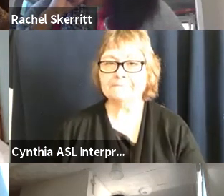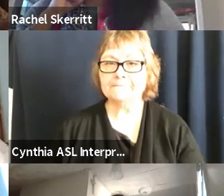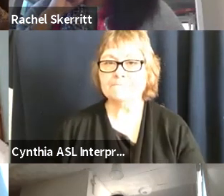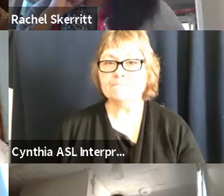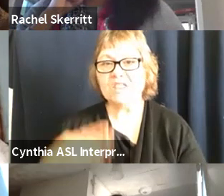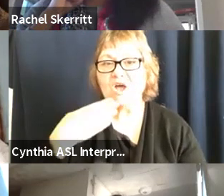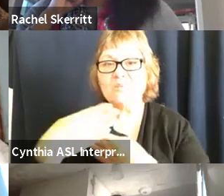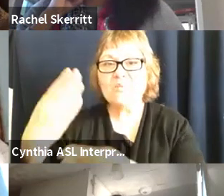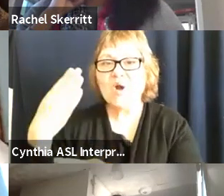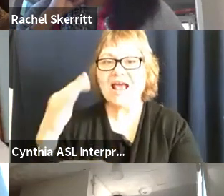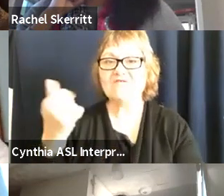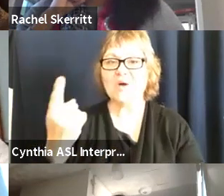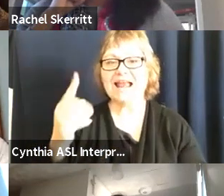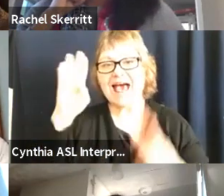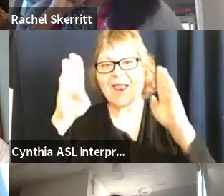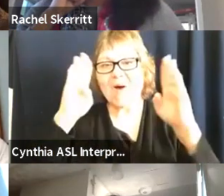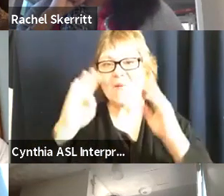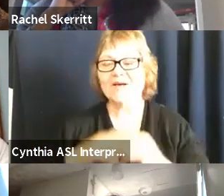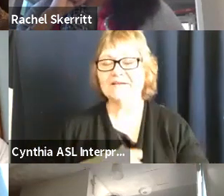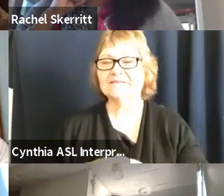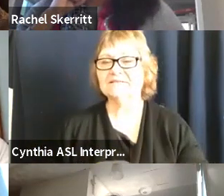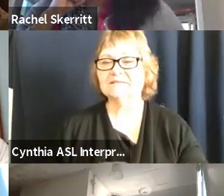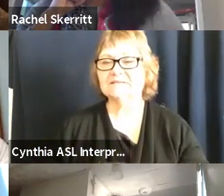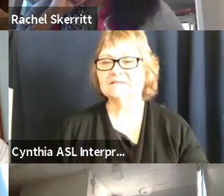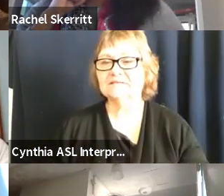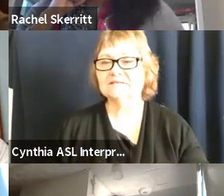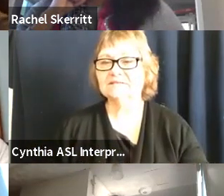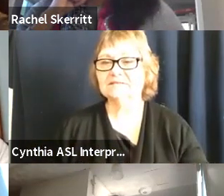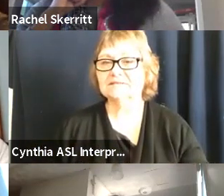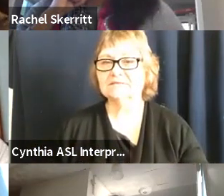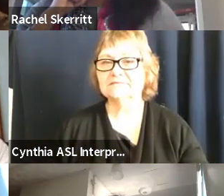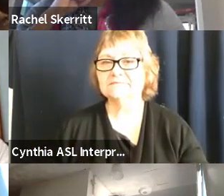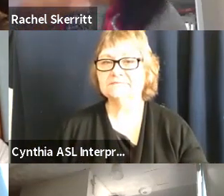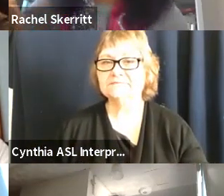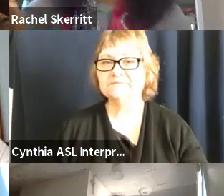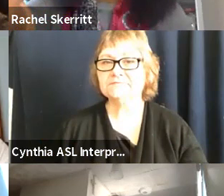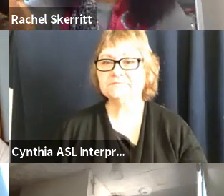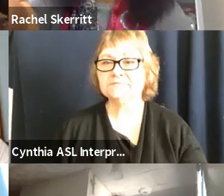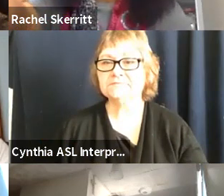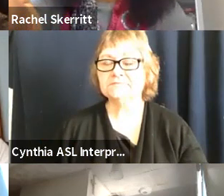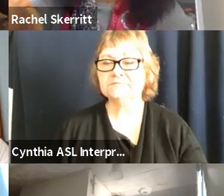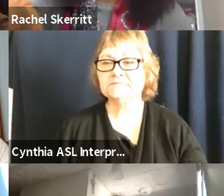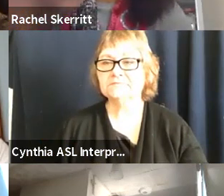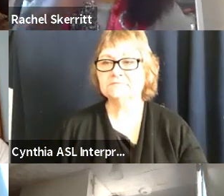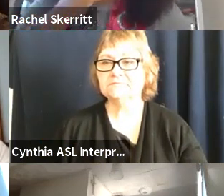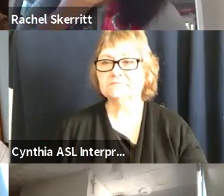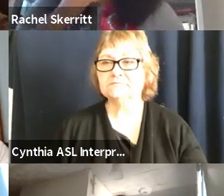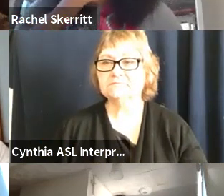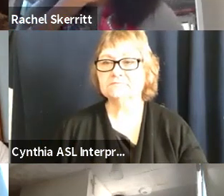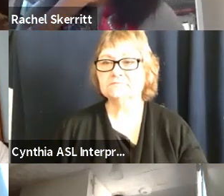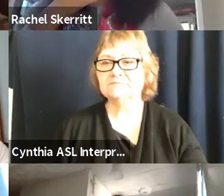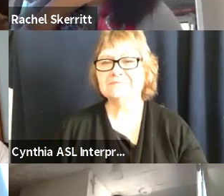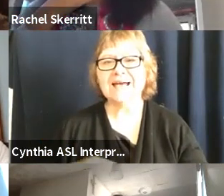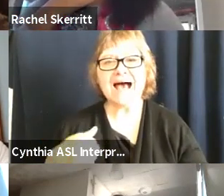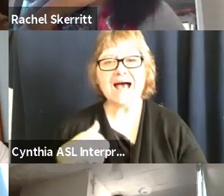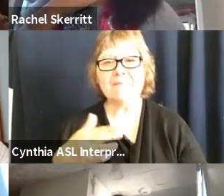morning, everyone. Hello, all. 今天很高興可以在這裡講下我的意見。 I'm very happy